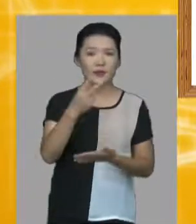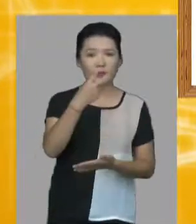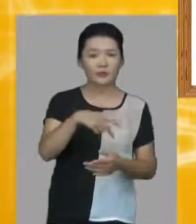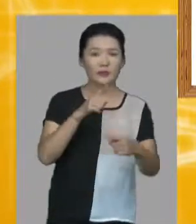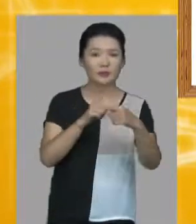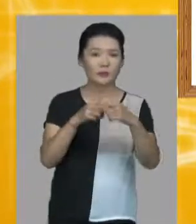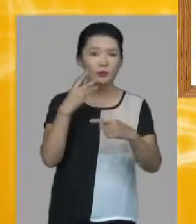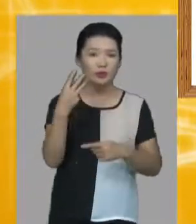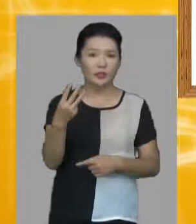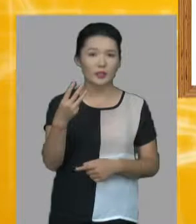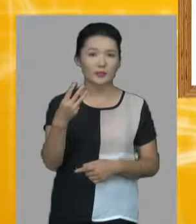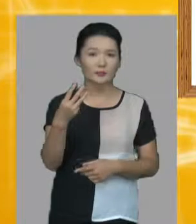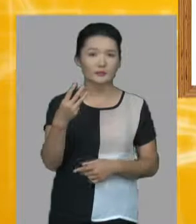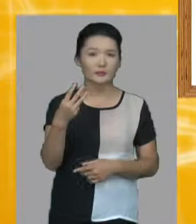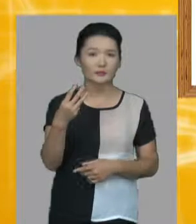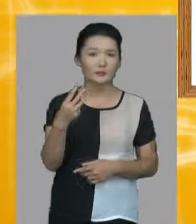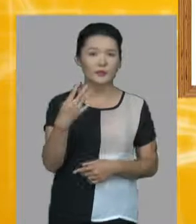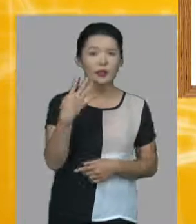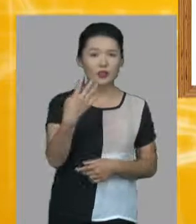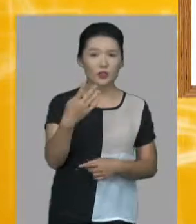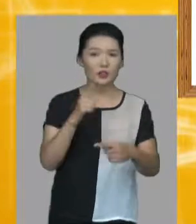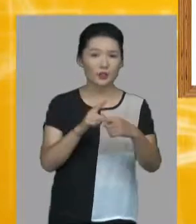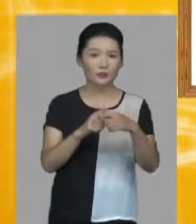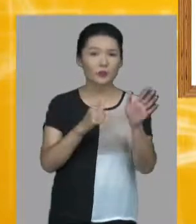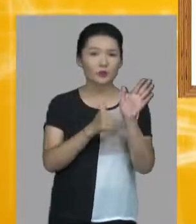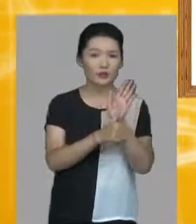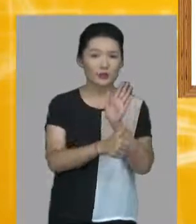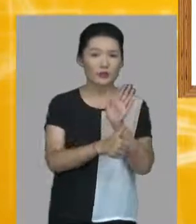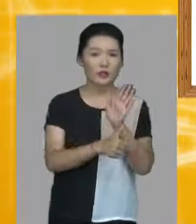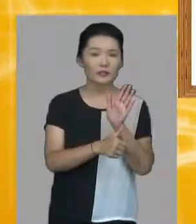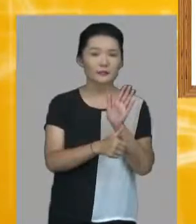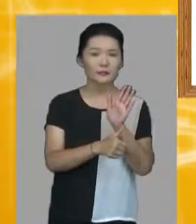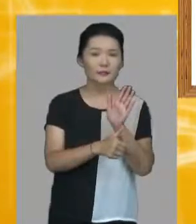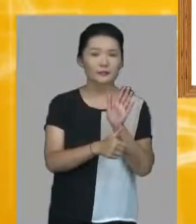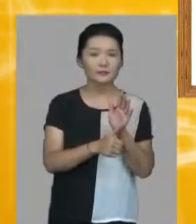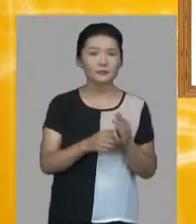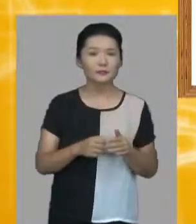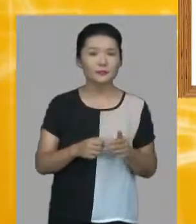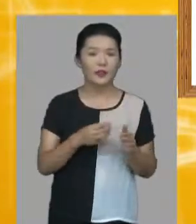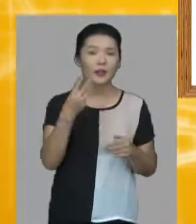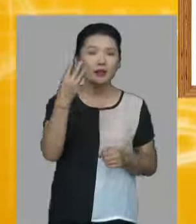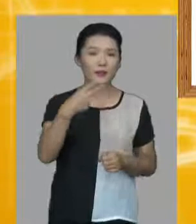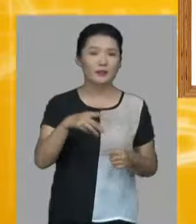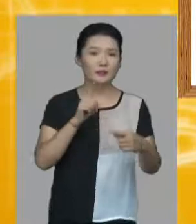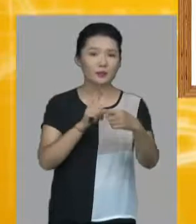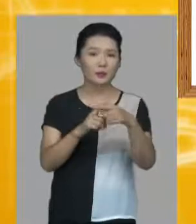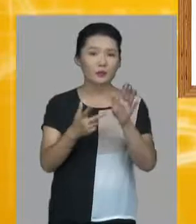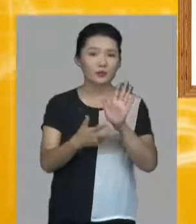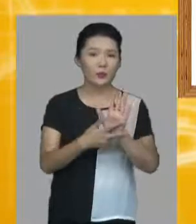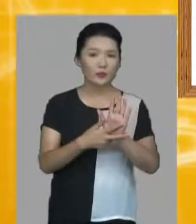20 плюс 3, 4 плюс 60, 30 плюс